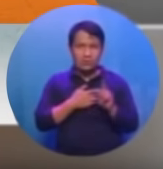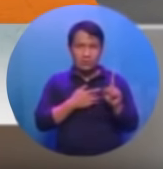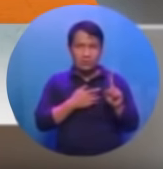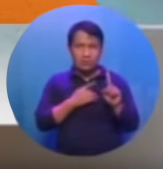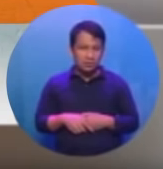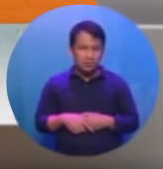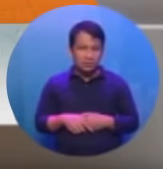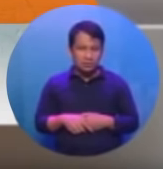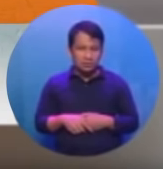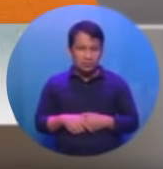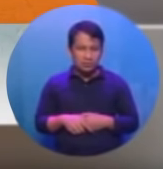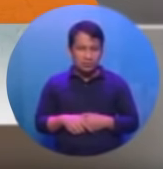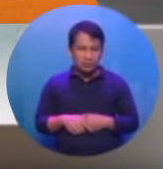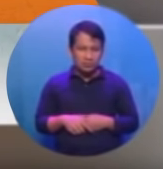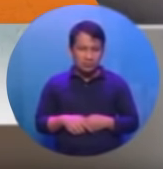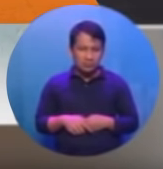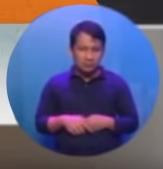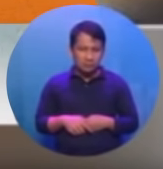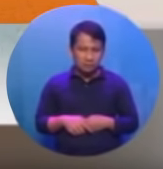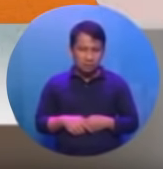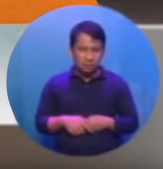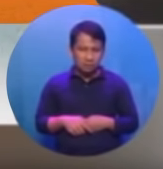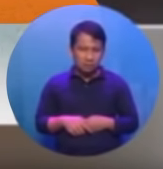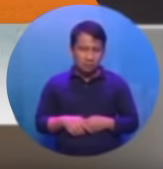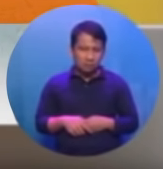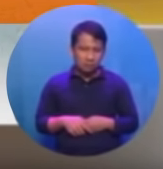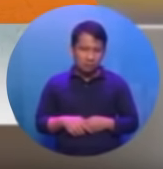at reaksyon niya? Paano ko naman ang action doon?